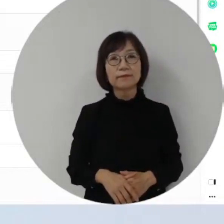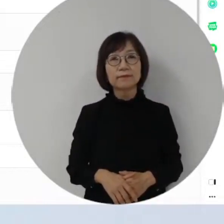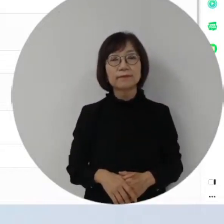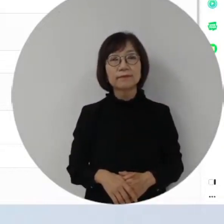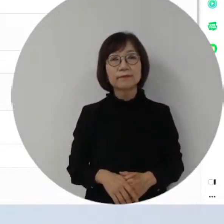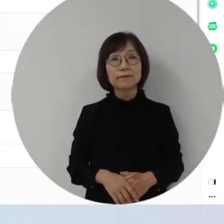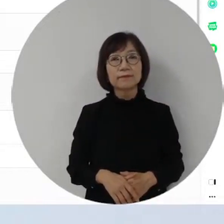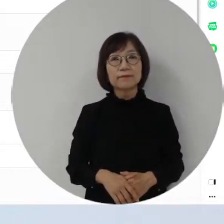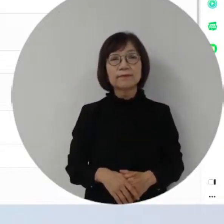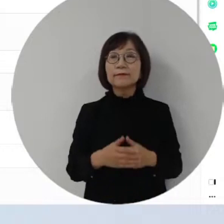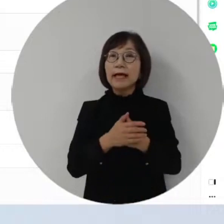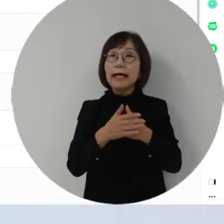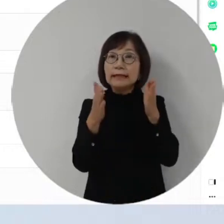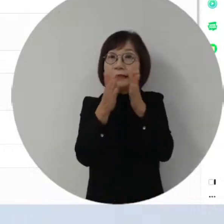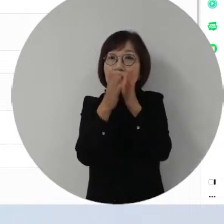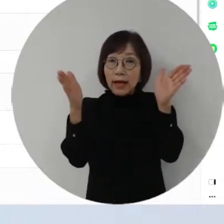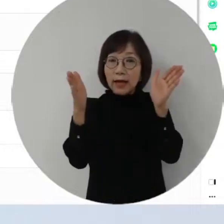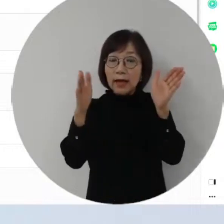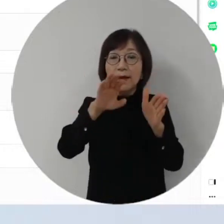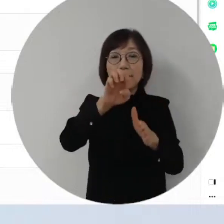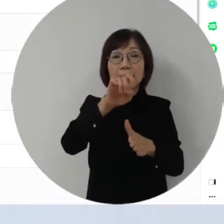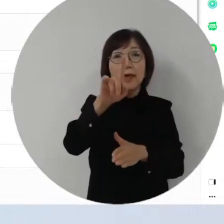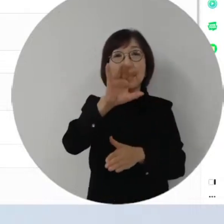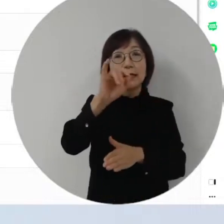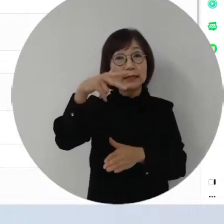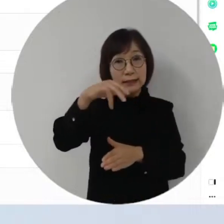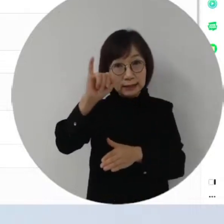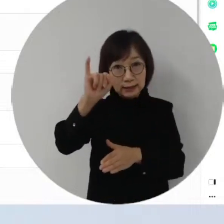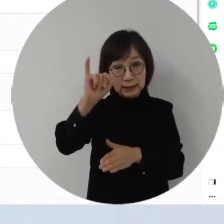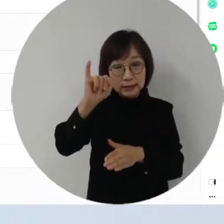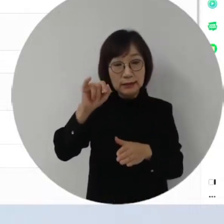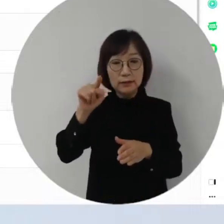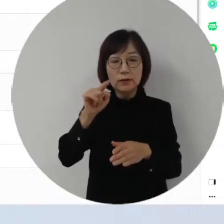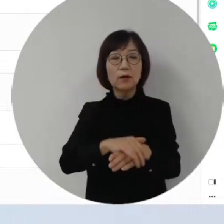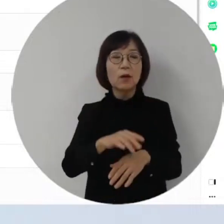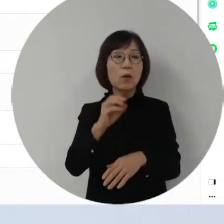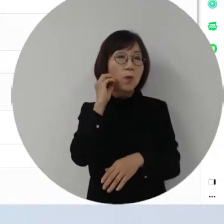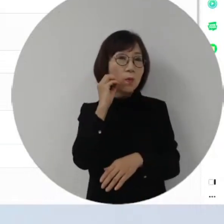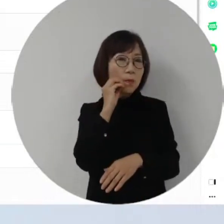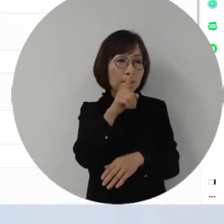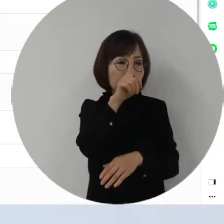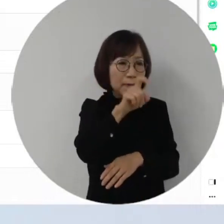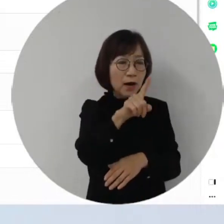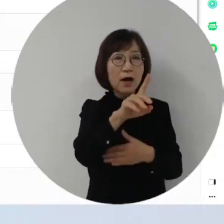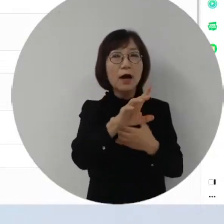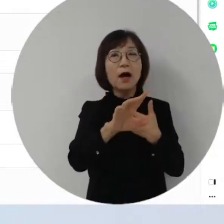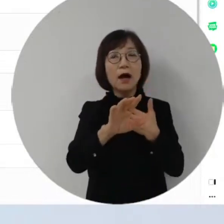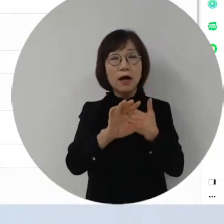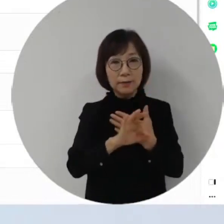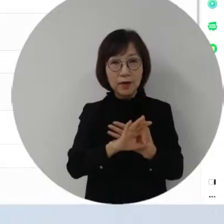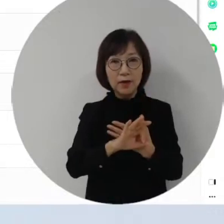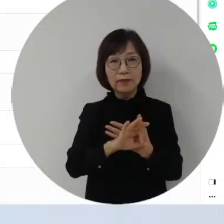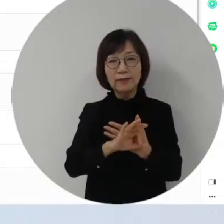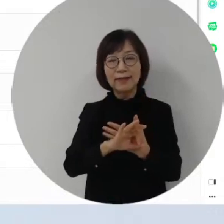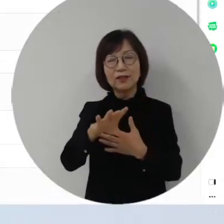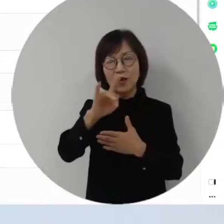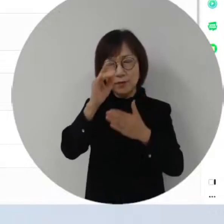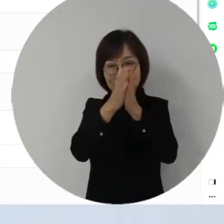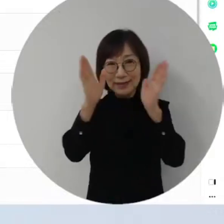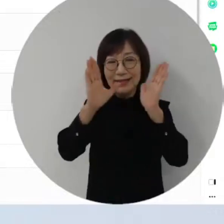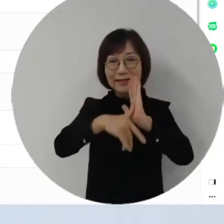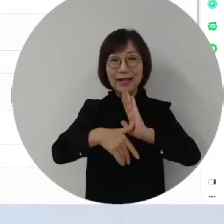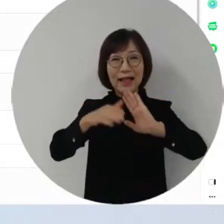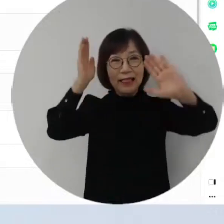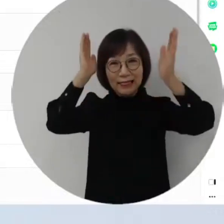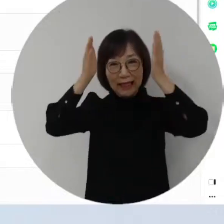그래서 시작 페이지를 홈페이지로 체크를 하면 네이버가 시작 페이지로 뜨게 되어 있는 거죠.